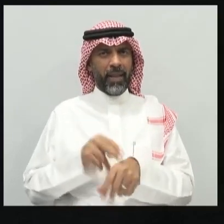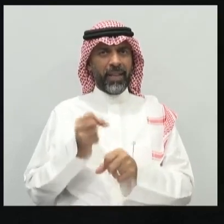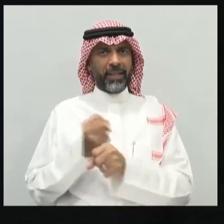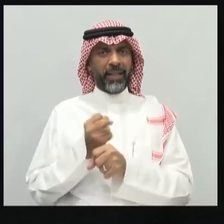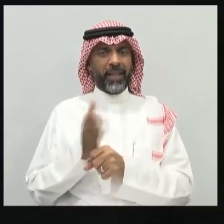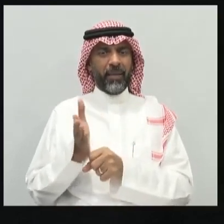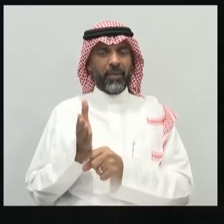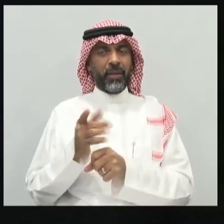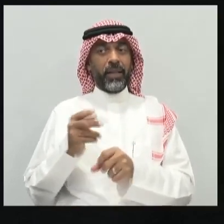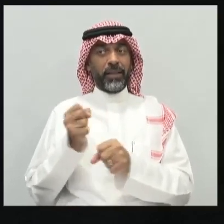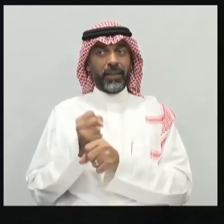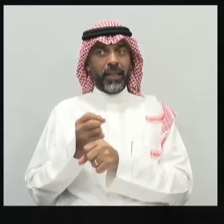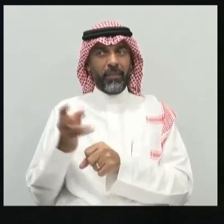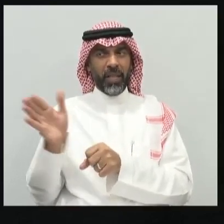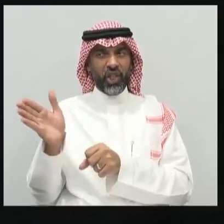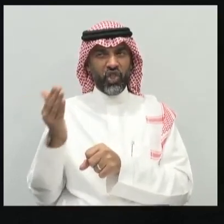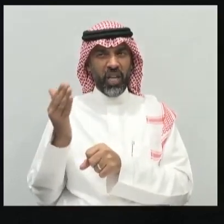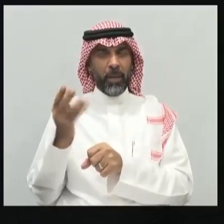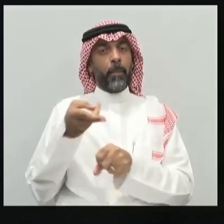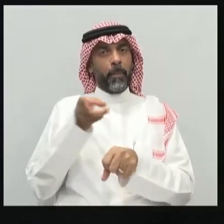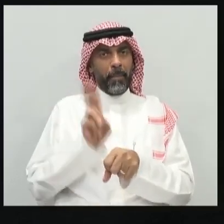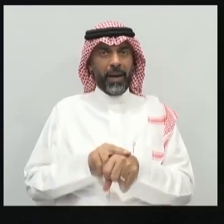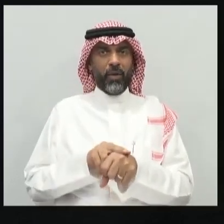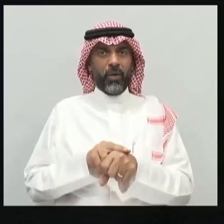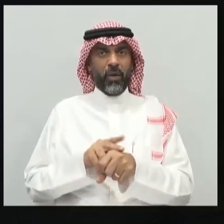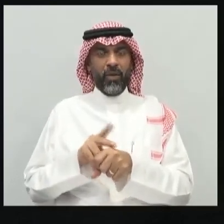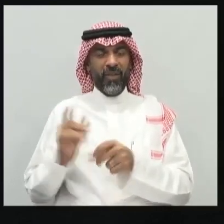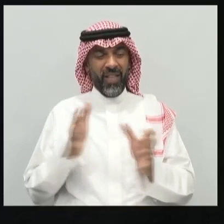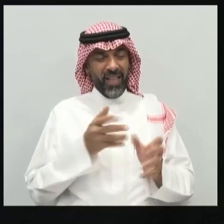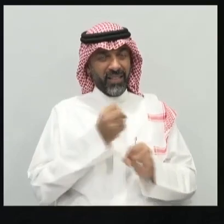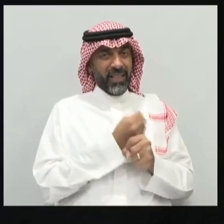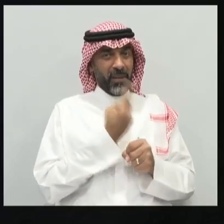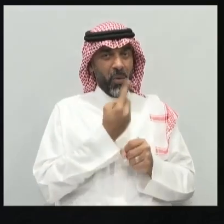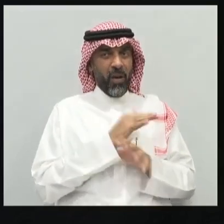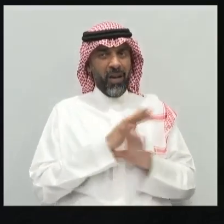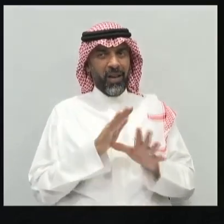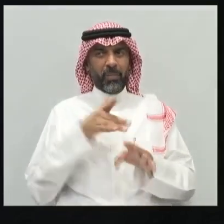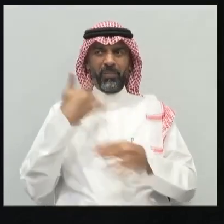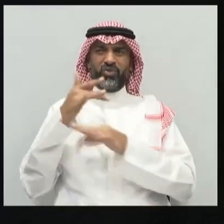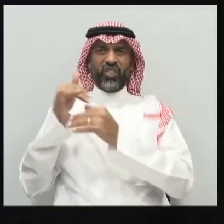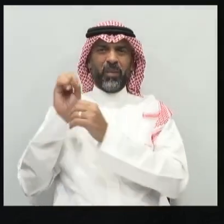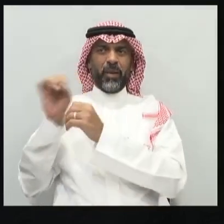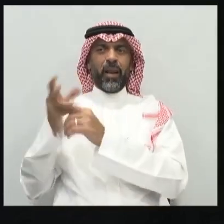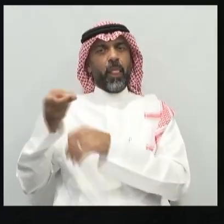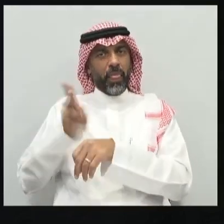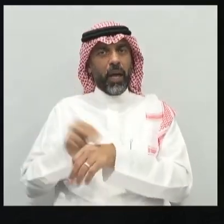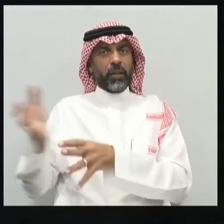استخدام الشيء مره اخرى نستخدم الشيء اكثر من مره